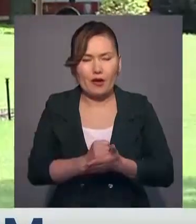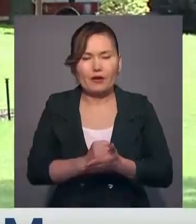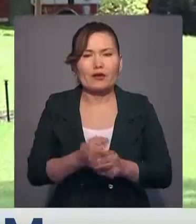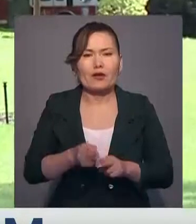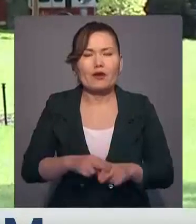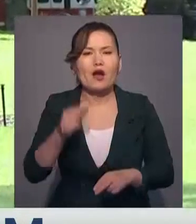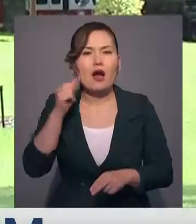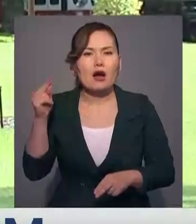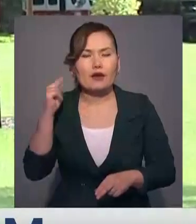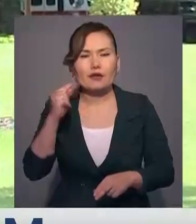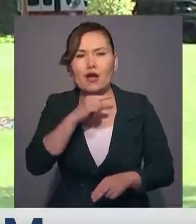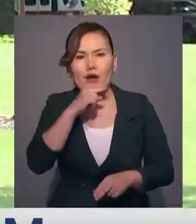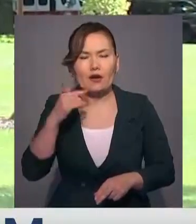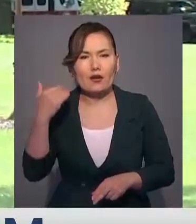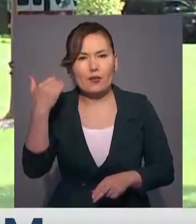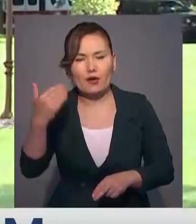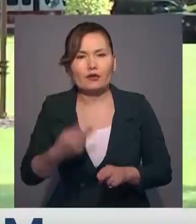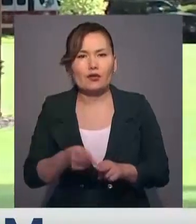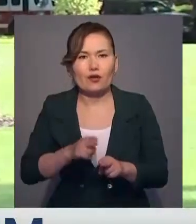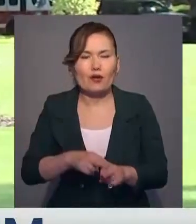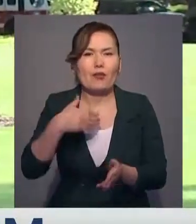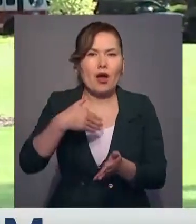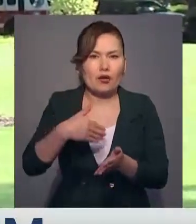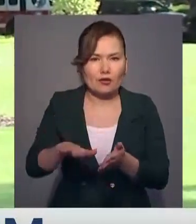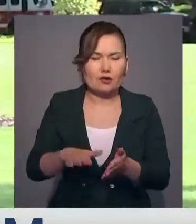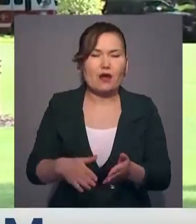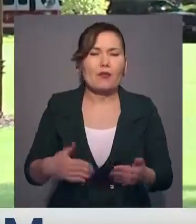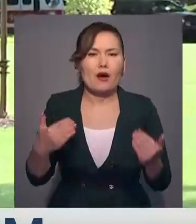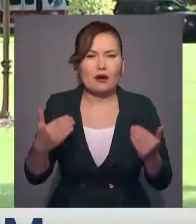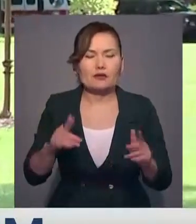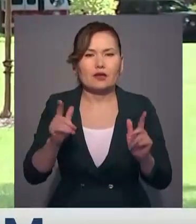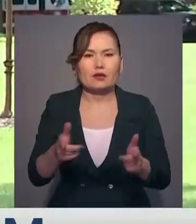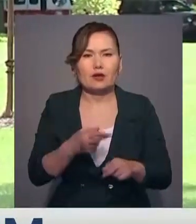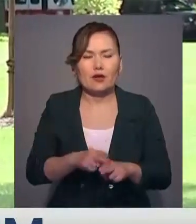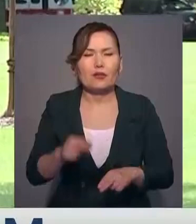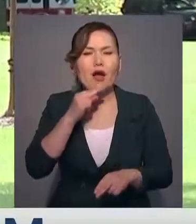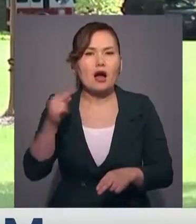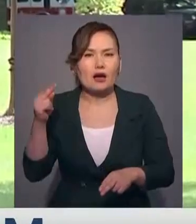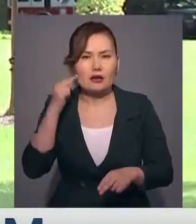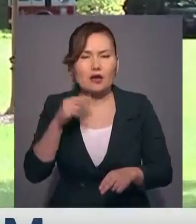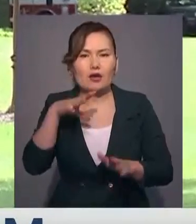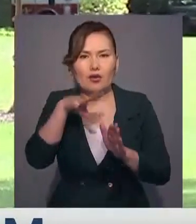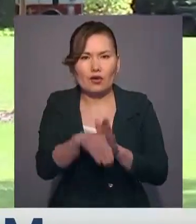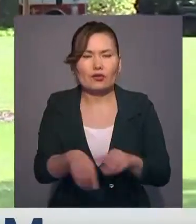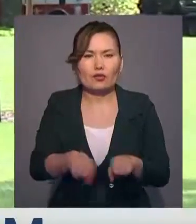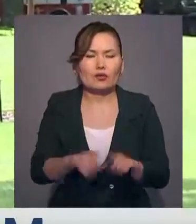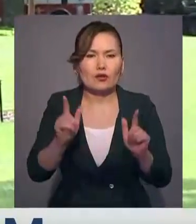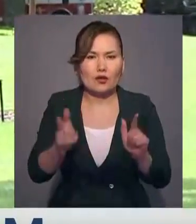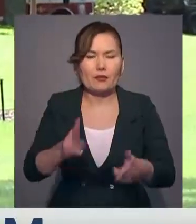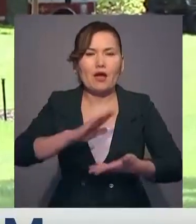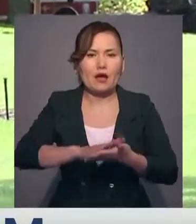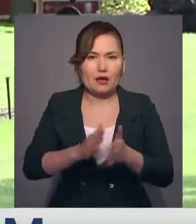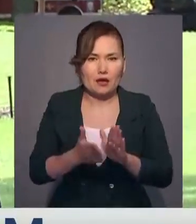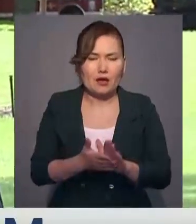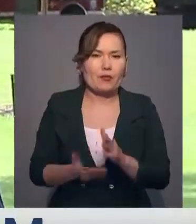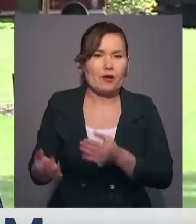ядролық қарудың кей бөліктерінен бас тартуы қажет екені айтылды. Қазір бұған Қытай елінде қосқымыз келеді. Егер келісімге келе